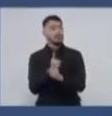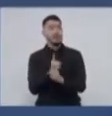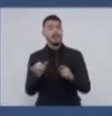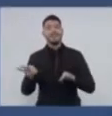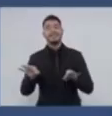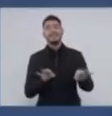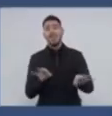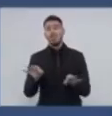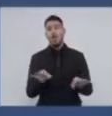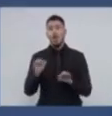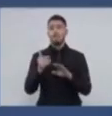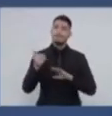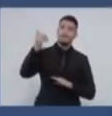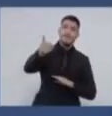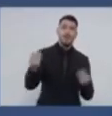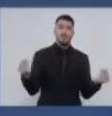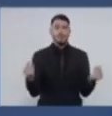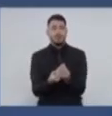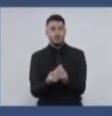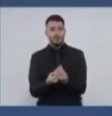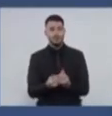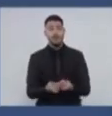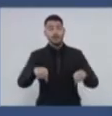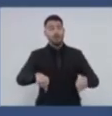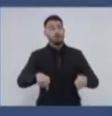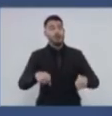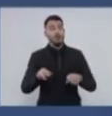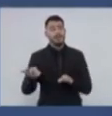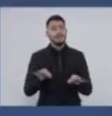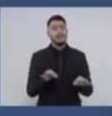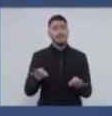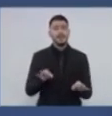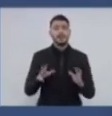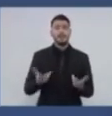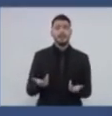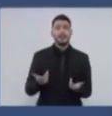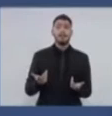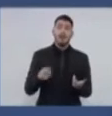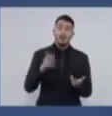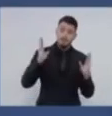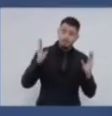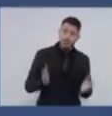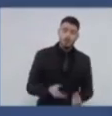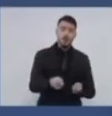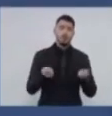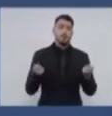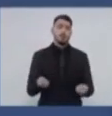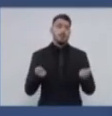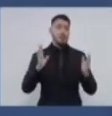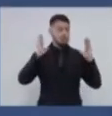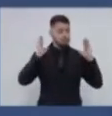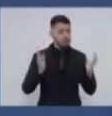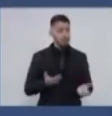καθορίζεται σήμερα για το πετρέλαιο εσωτερική καύσης μηδενικό συντελεστής και επίσης συντελεστής φπα 6% για τα